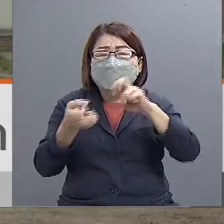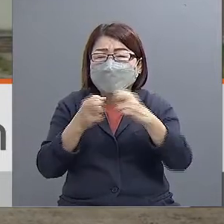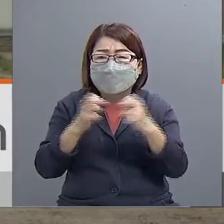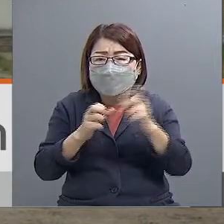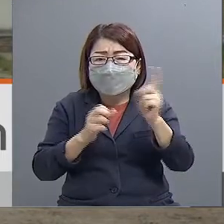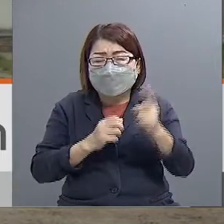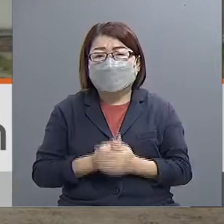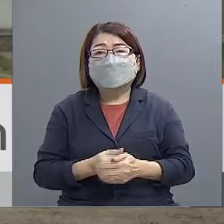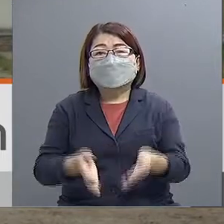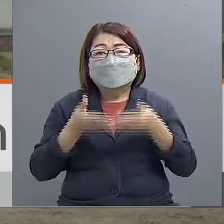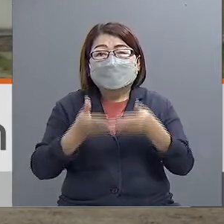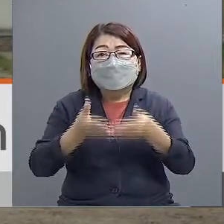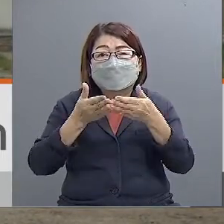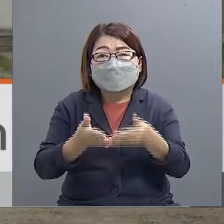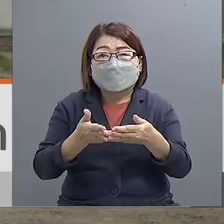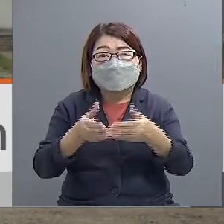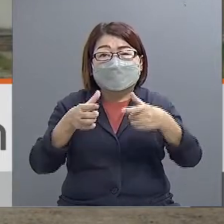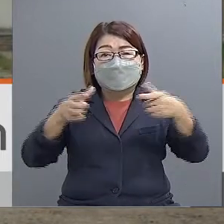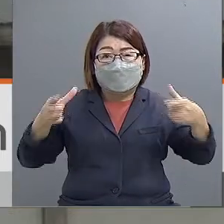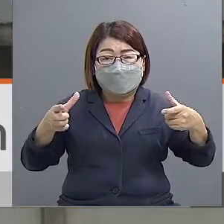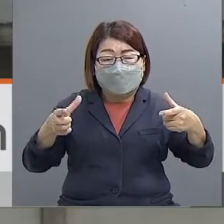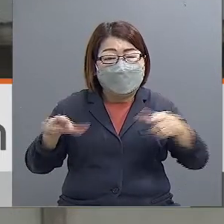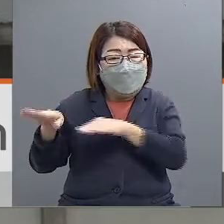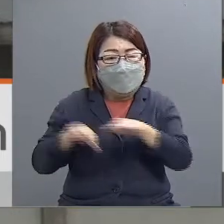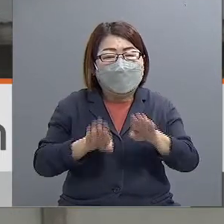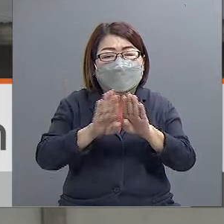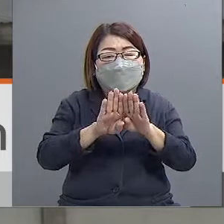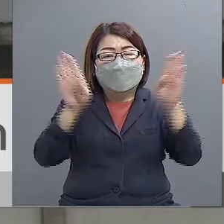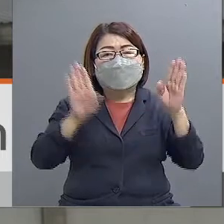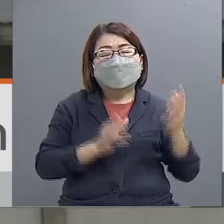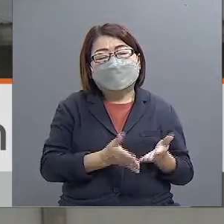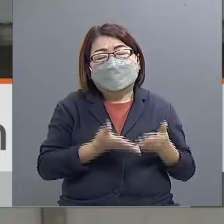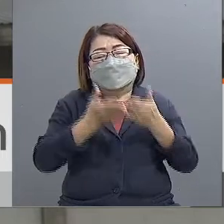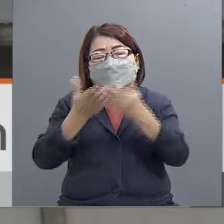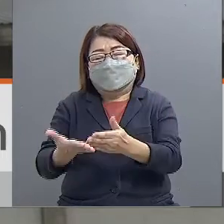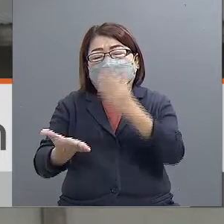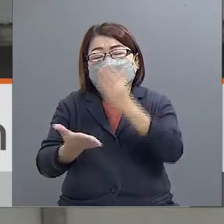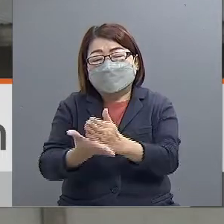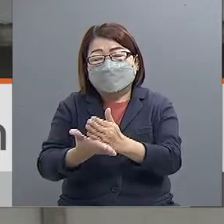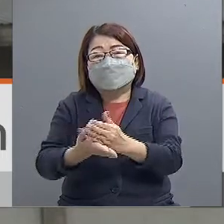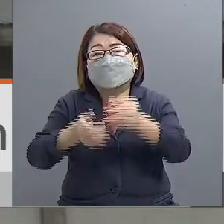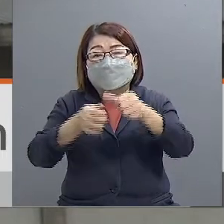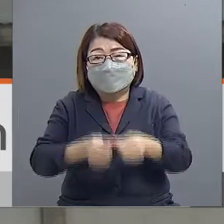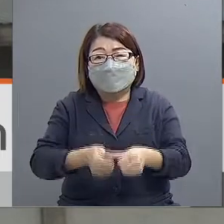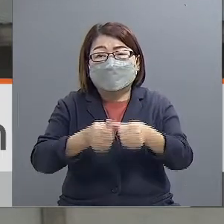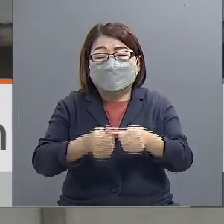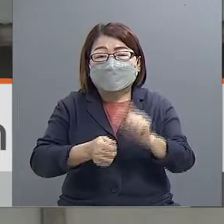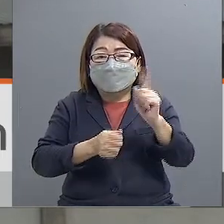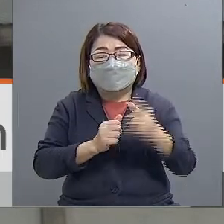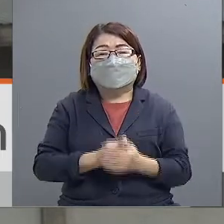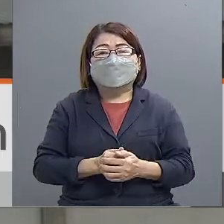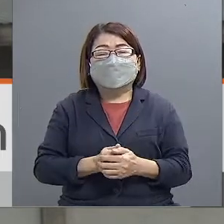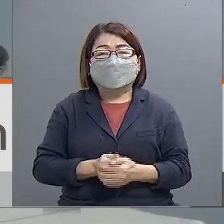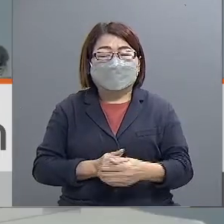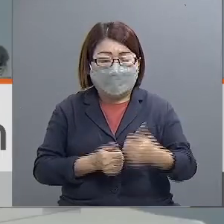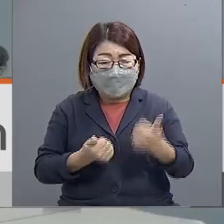อร์รี่เตรียมเปิดประกอบการเข้าเทียบท่าค่ะที่ท่าเรือ Southern Logistics 2009ตั้งอยู่หน้าพิพิธภั